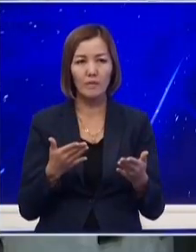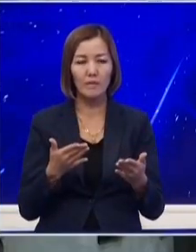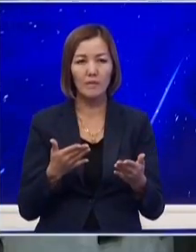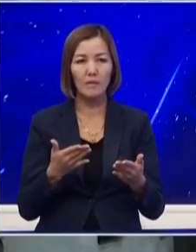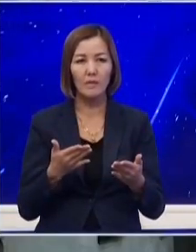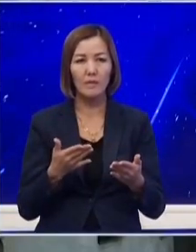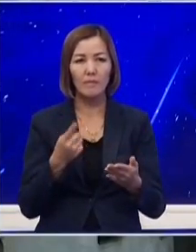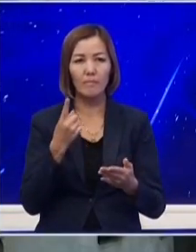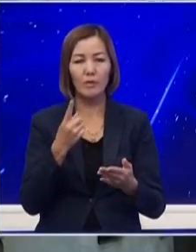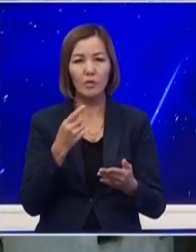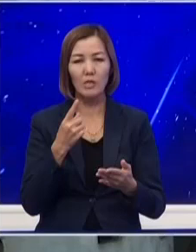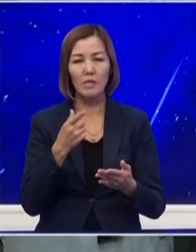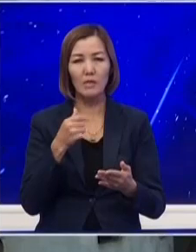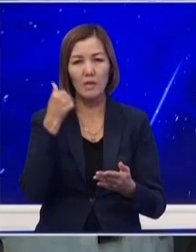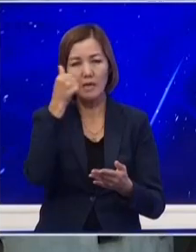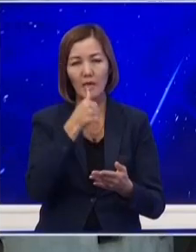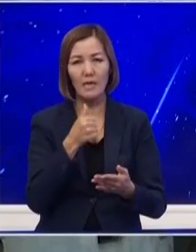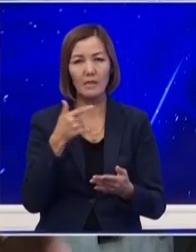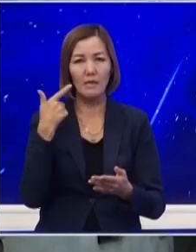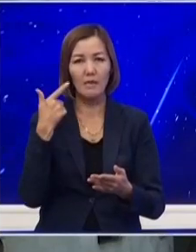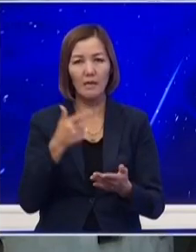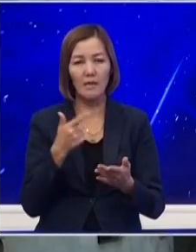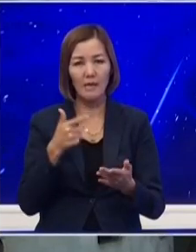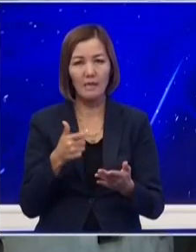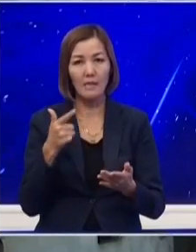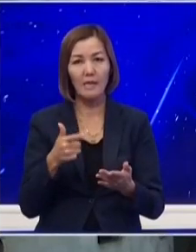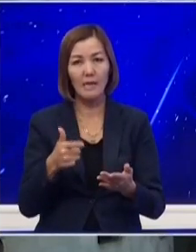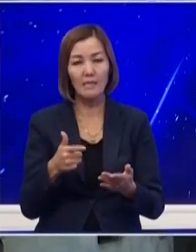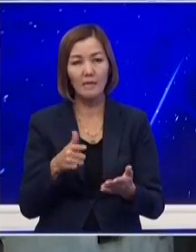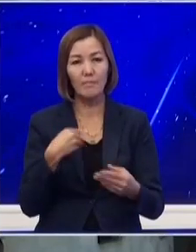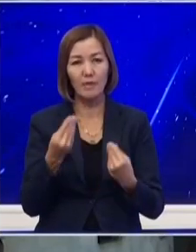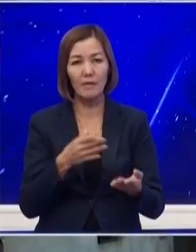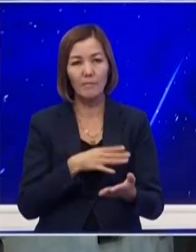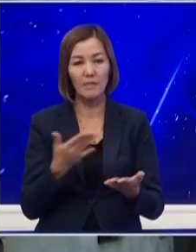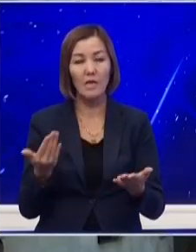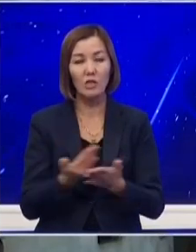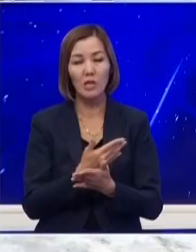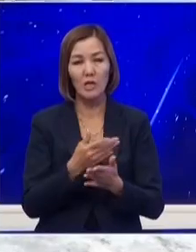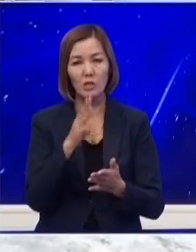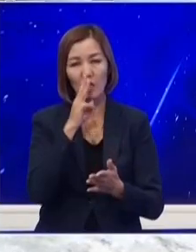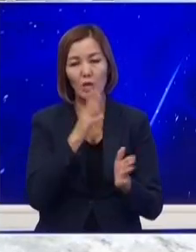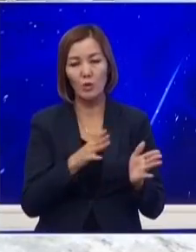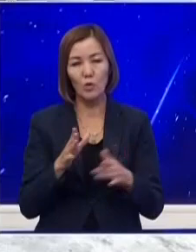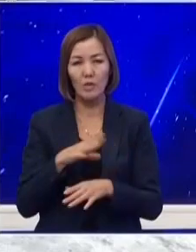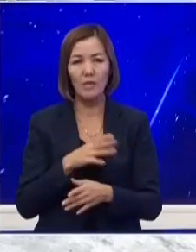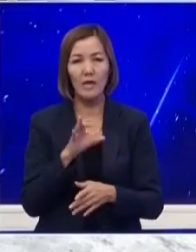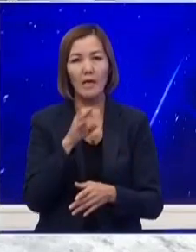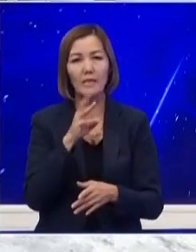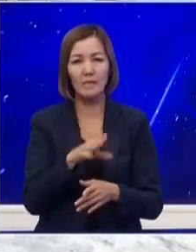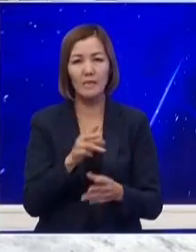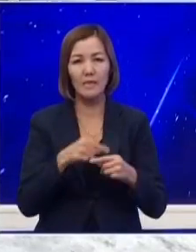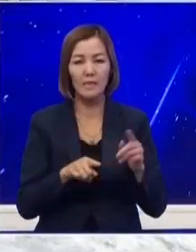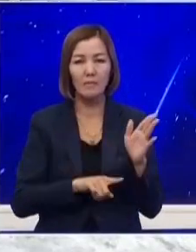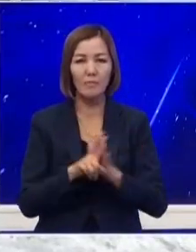тіркемелерге бір жылға кепілдік береміз. Сынып жатса барып жөндеп береміз. Шаруаларда риза, жалақымыз тұрақты. Әсет Тұрысбеков кәсібін